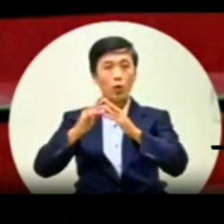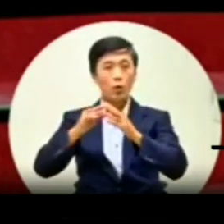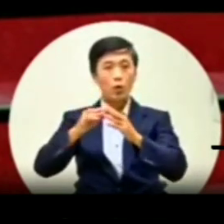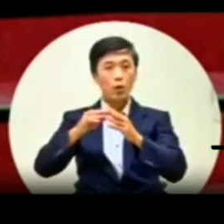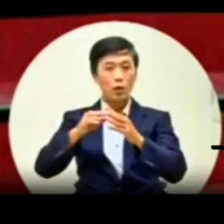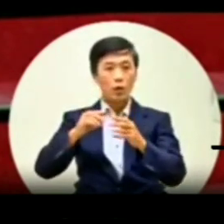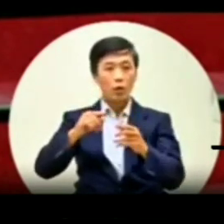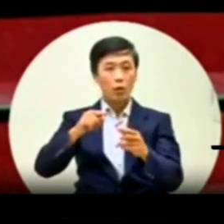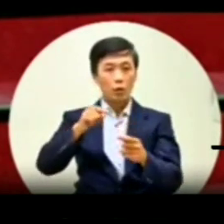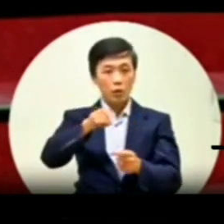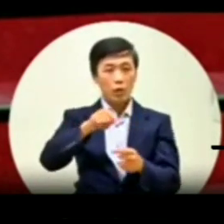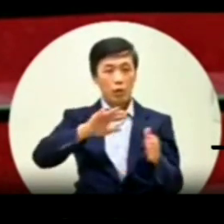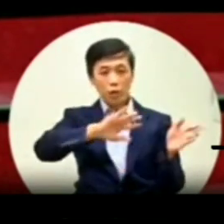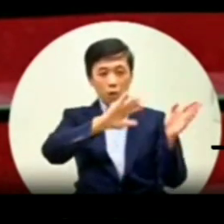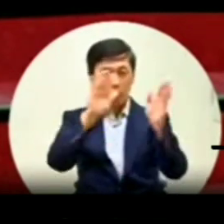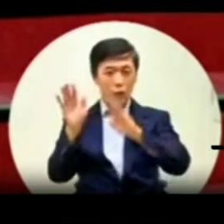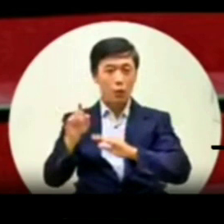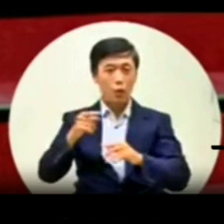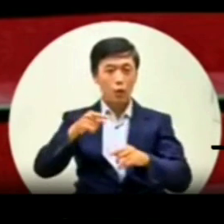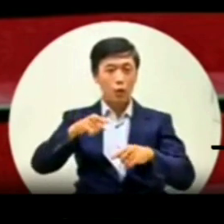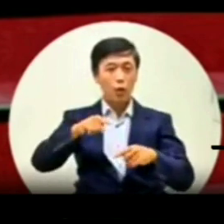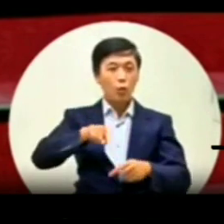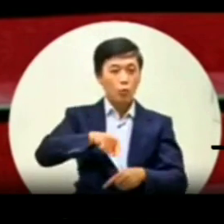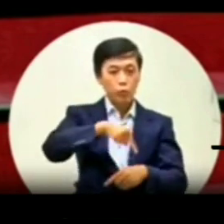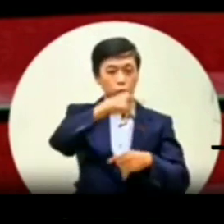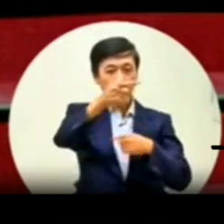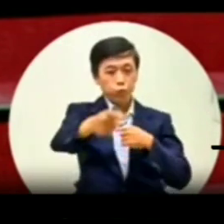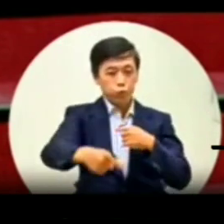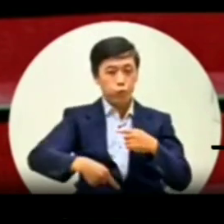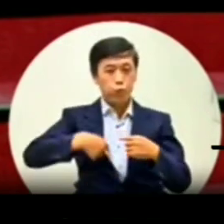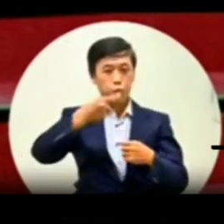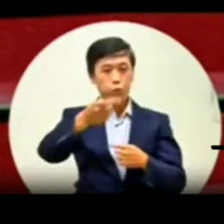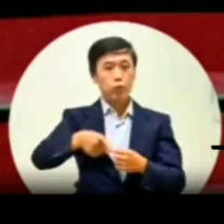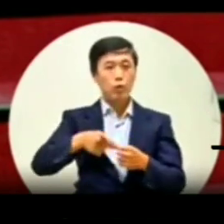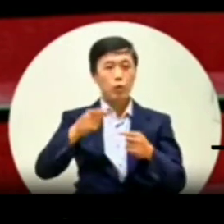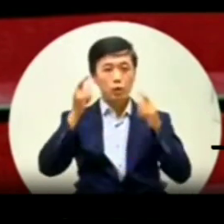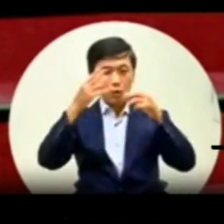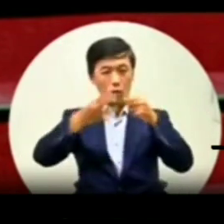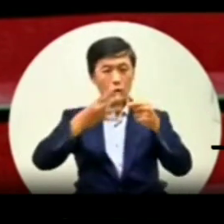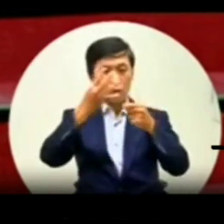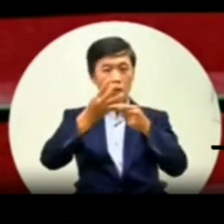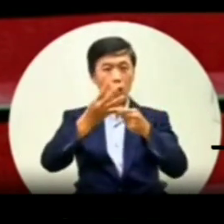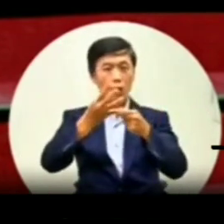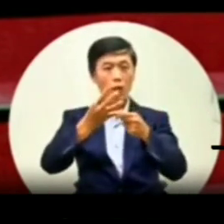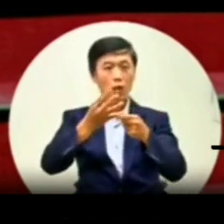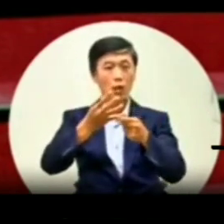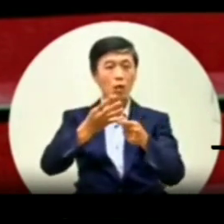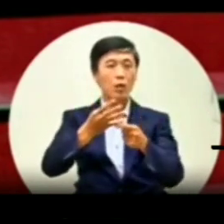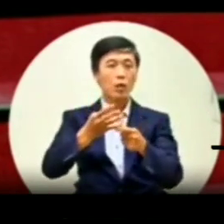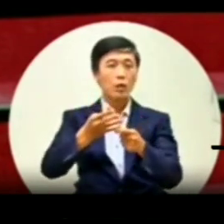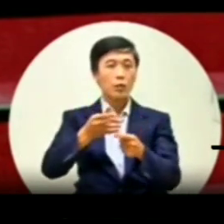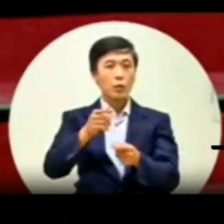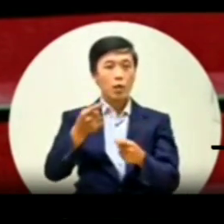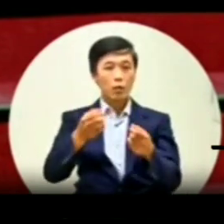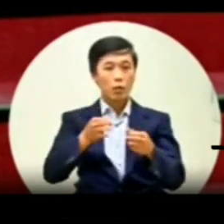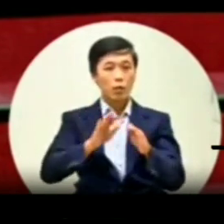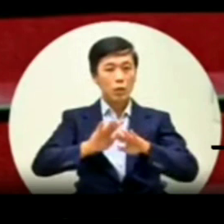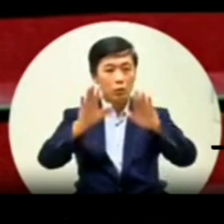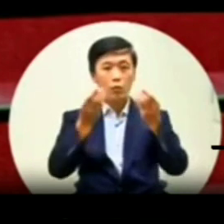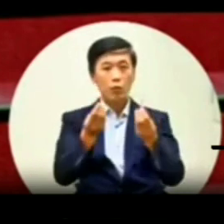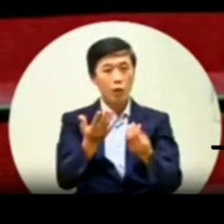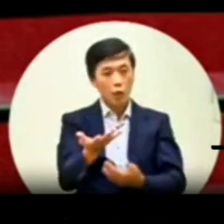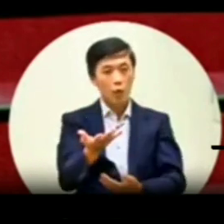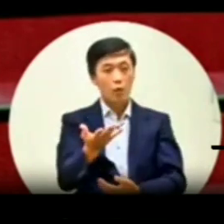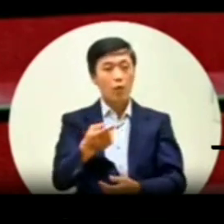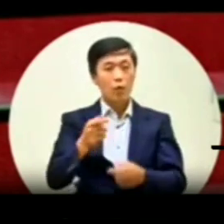轮回下去吗？这4年来要空转吗？是不是？我们可以看到韩市长团队所做出的东